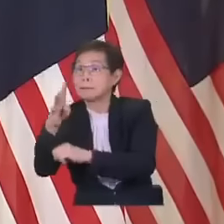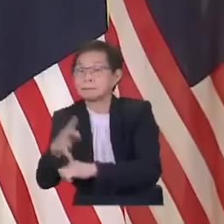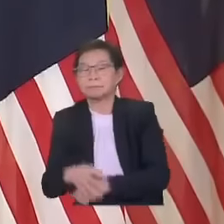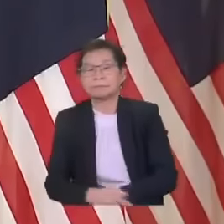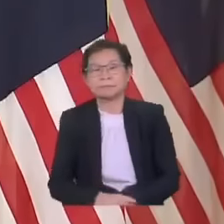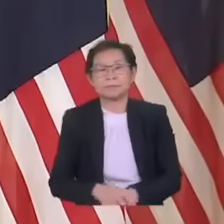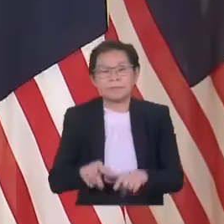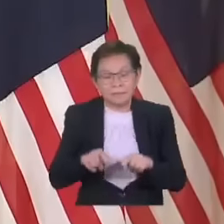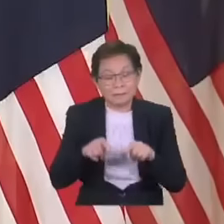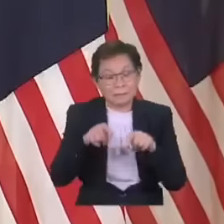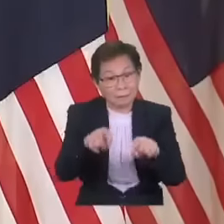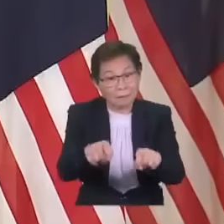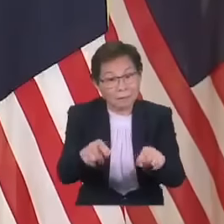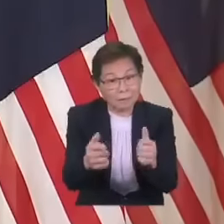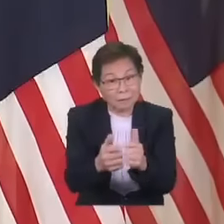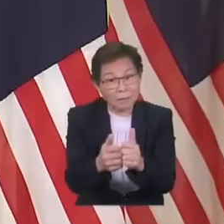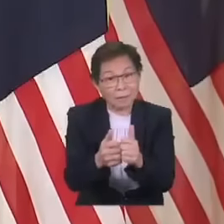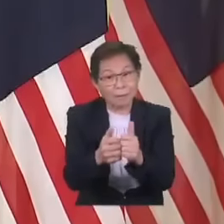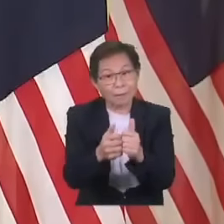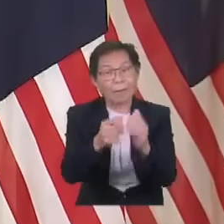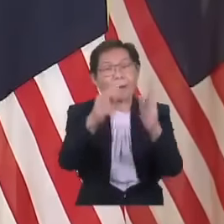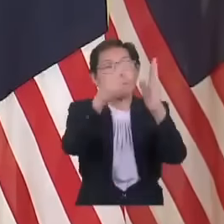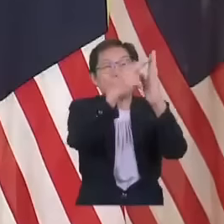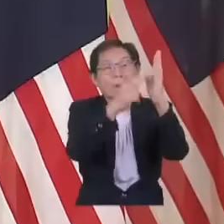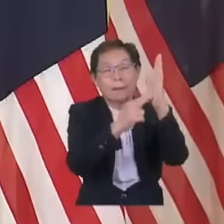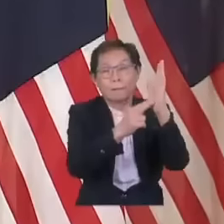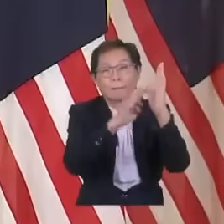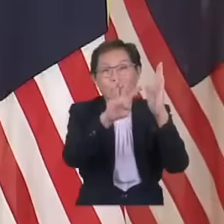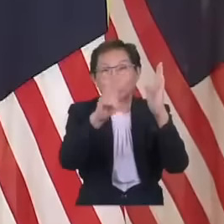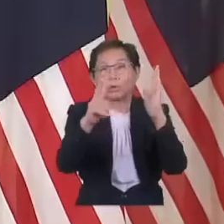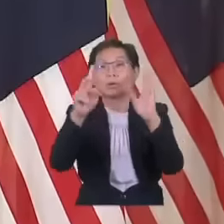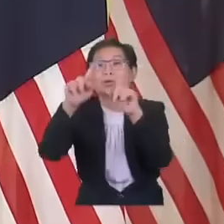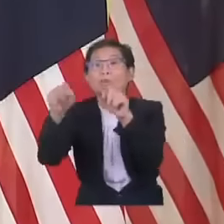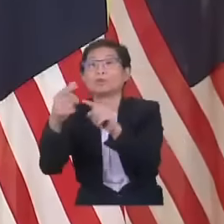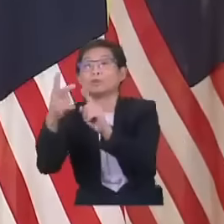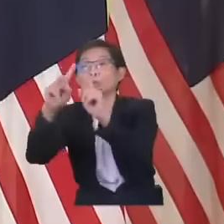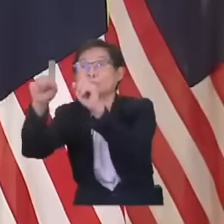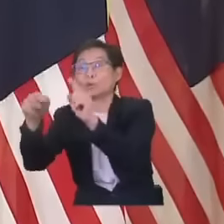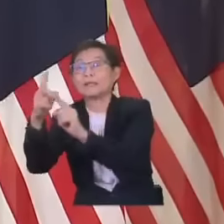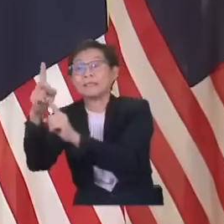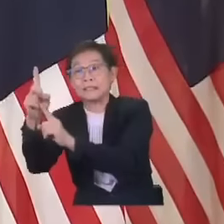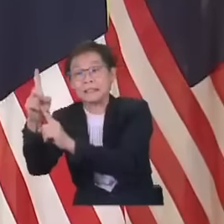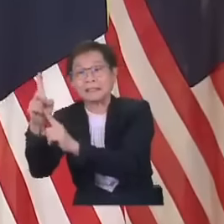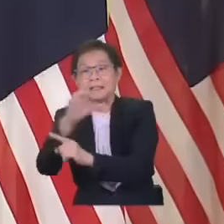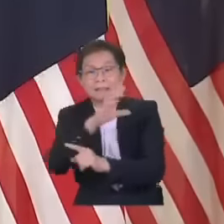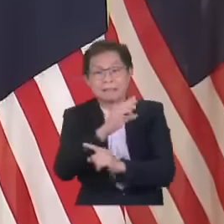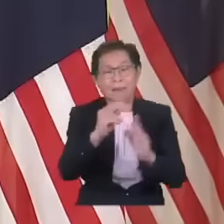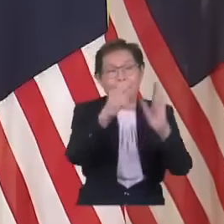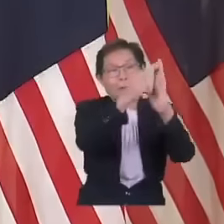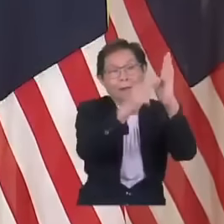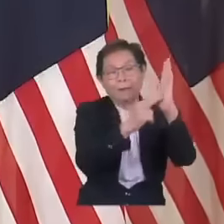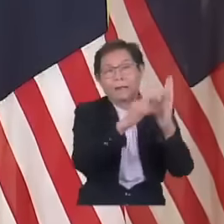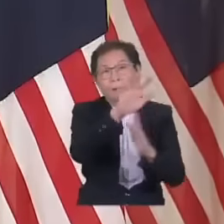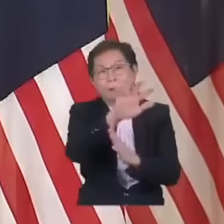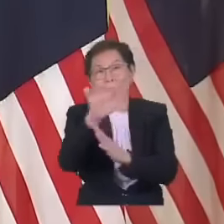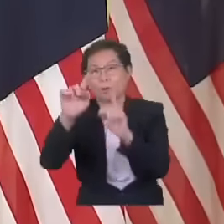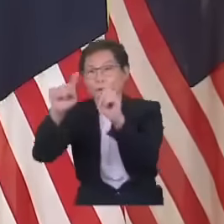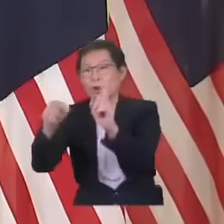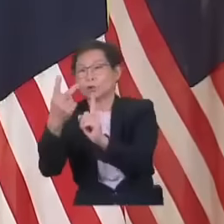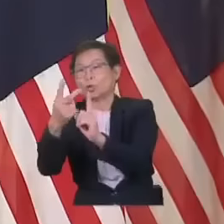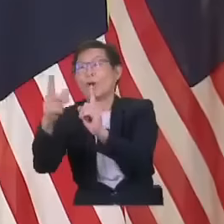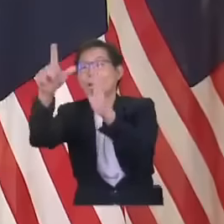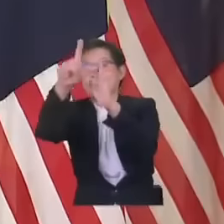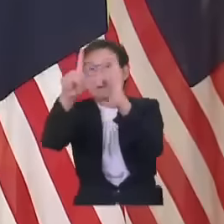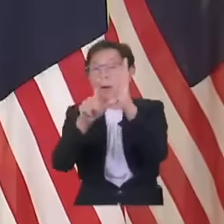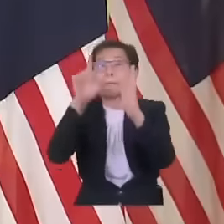dengan selaras dengan perkara 40 kurungan dua kurungan B dan perkara 55 kurungan